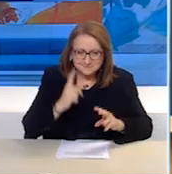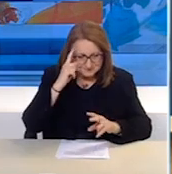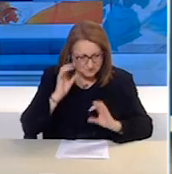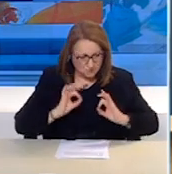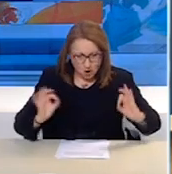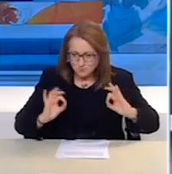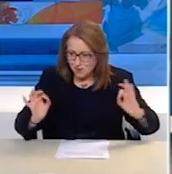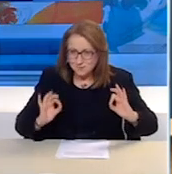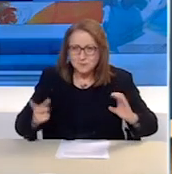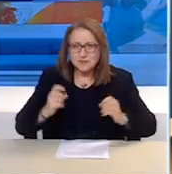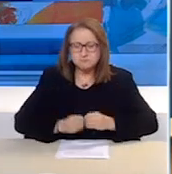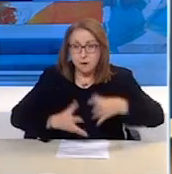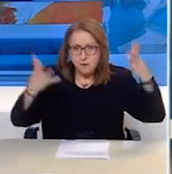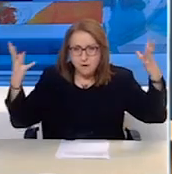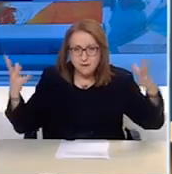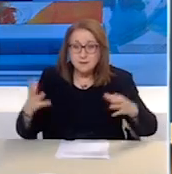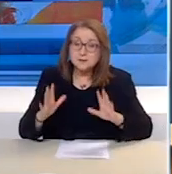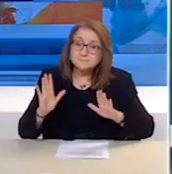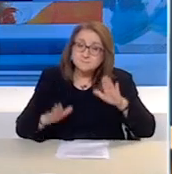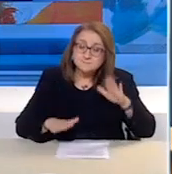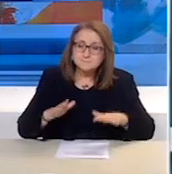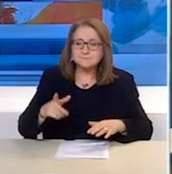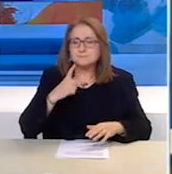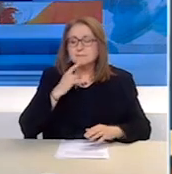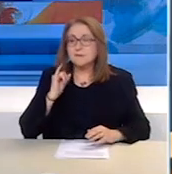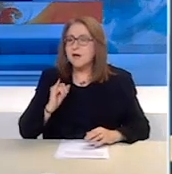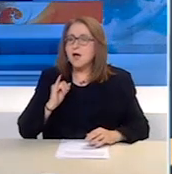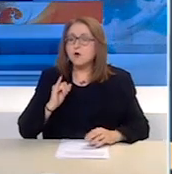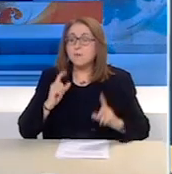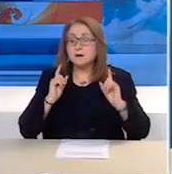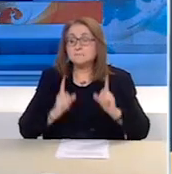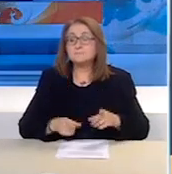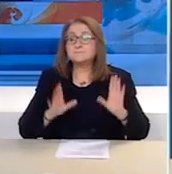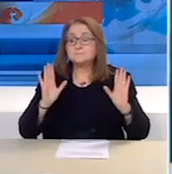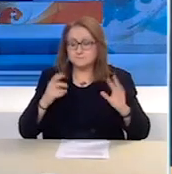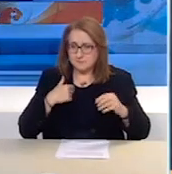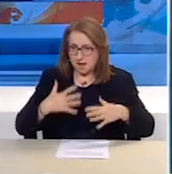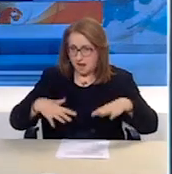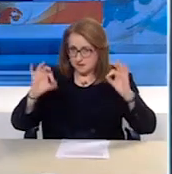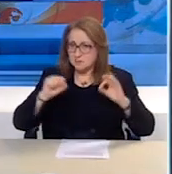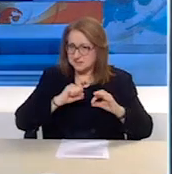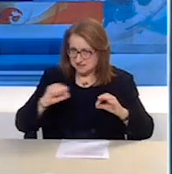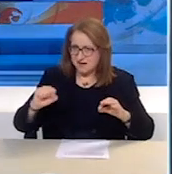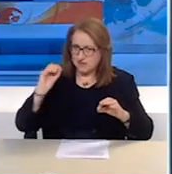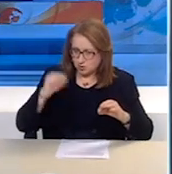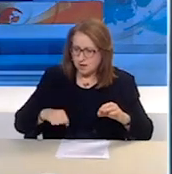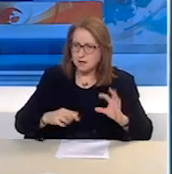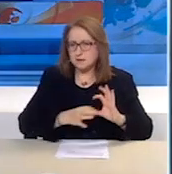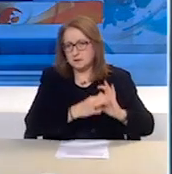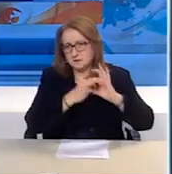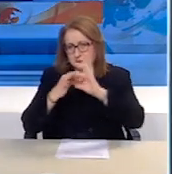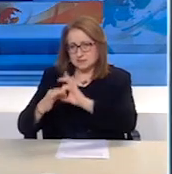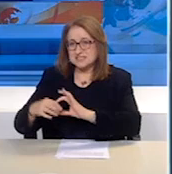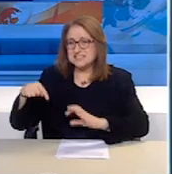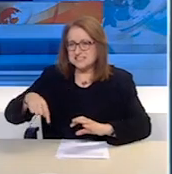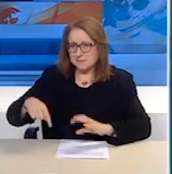τεστ? Ναι, δεν έχει ολοκληρωθεί ακόμα η συζήτηση που ξεκινήσαμε το Σάββατο και συνεχίσαμε σήμερα.